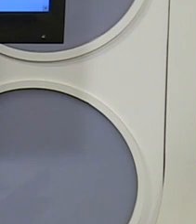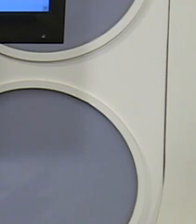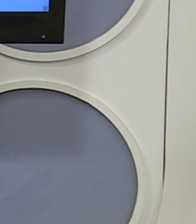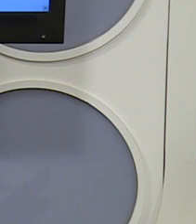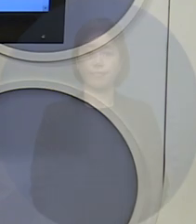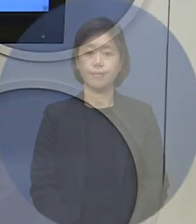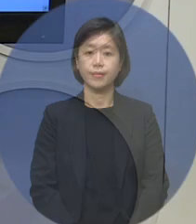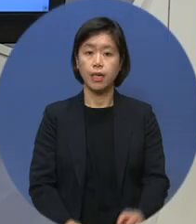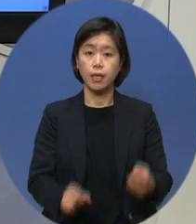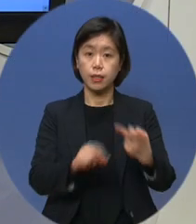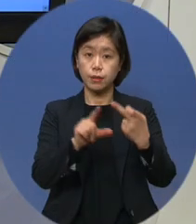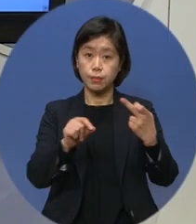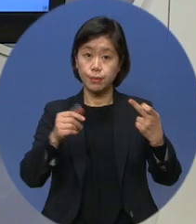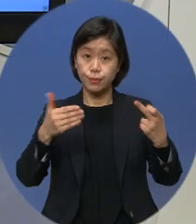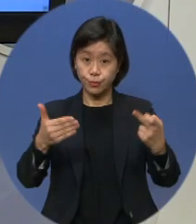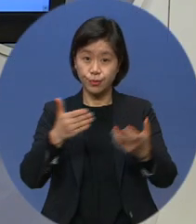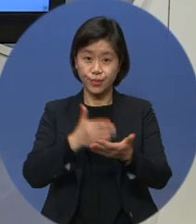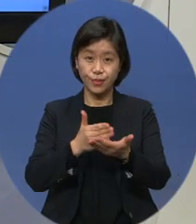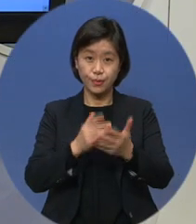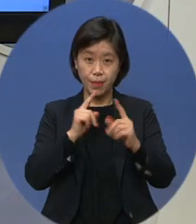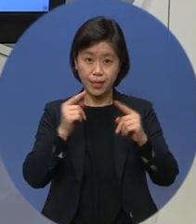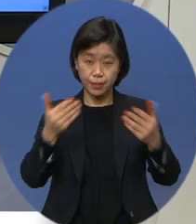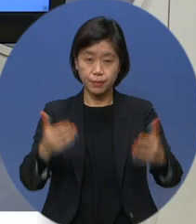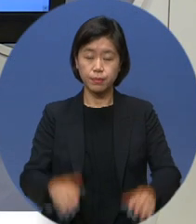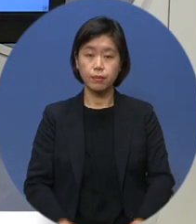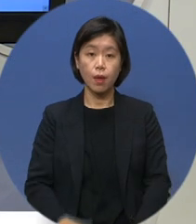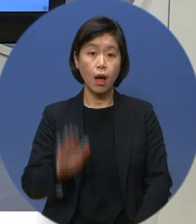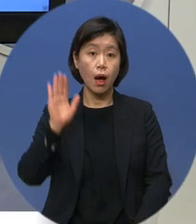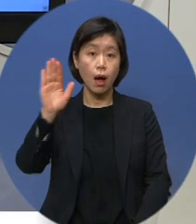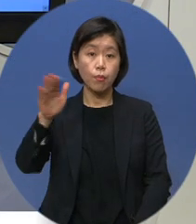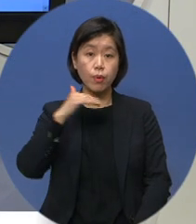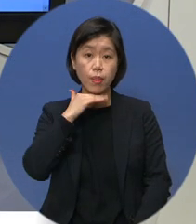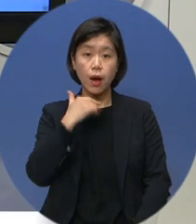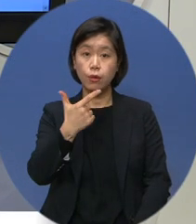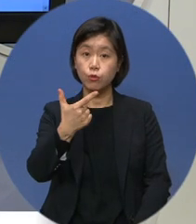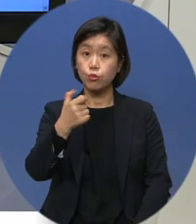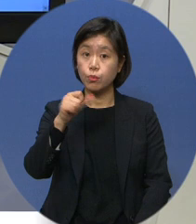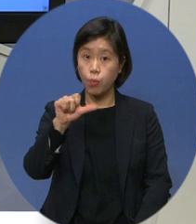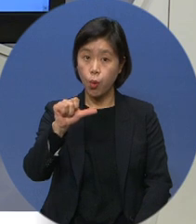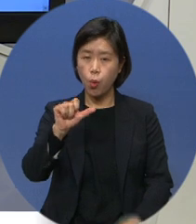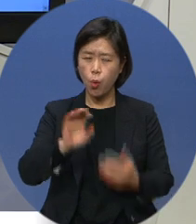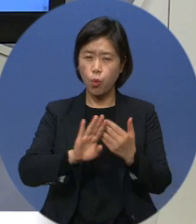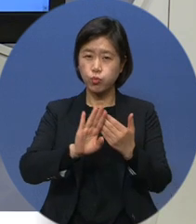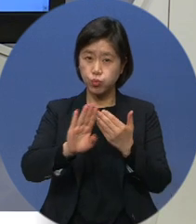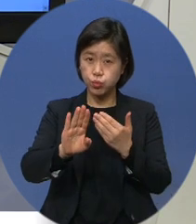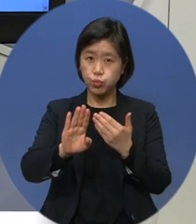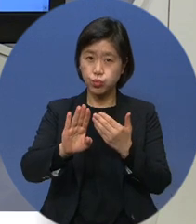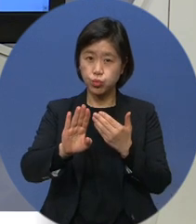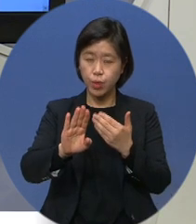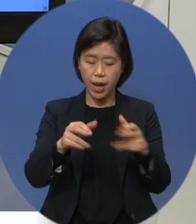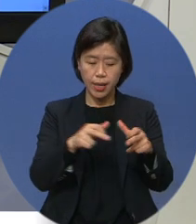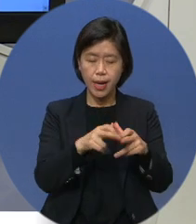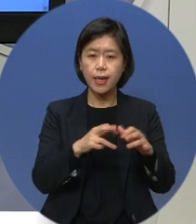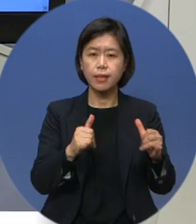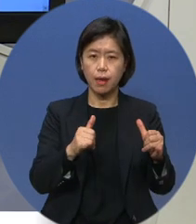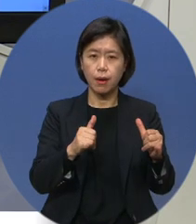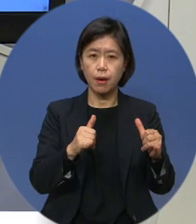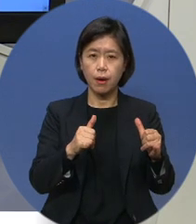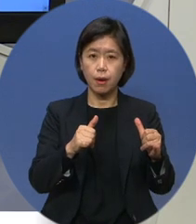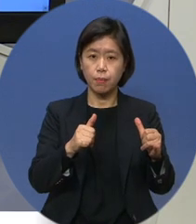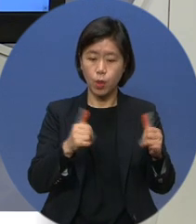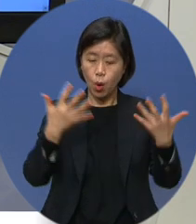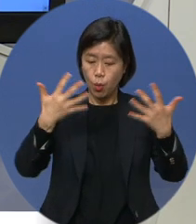12월 9일 맘마 알아냈습니다 앞으로 만 65세가 돌을 한 장애인 당사자도 요건에 맞는 경우